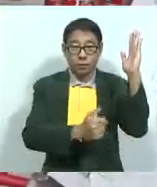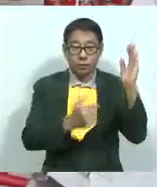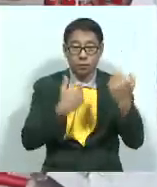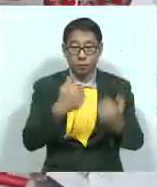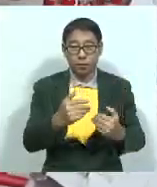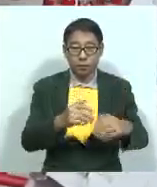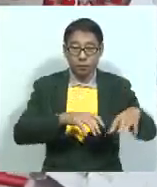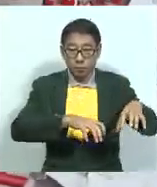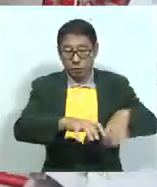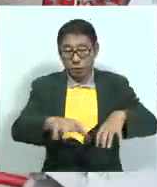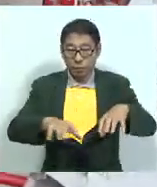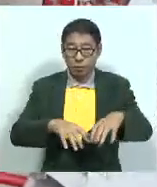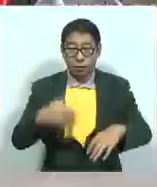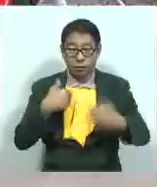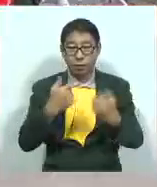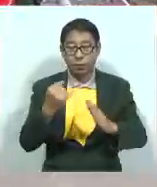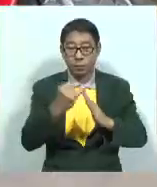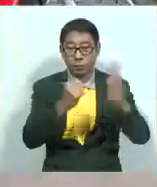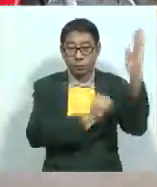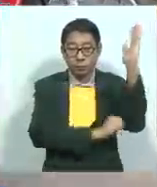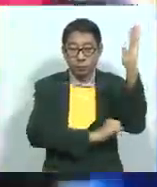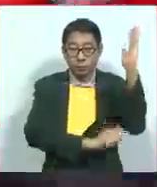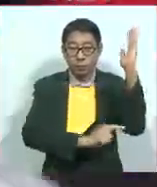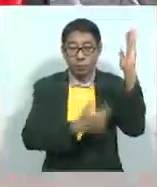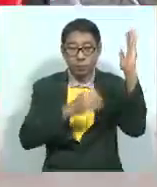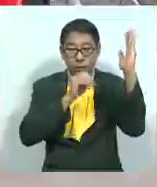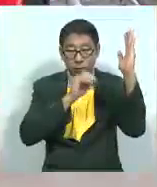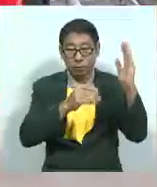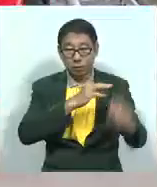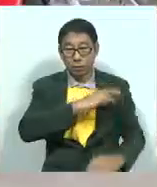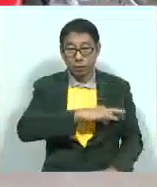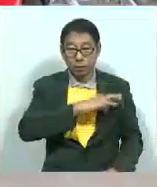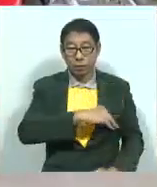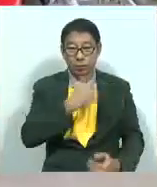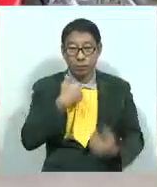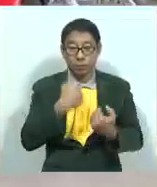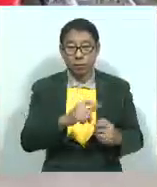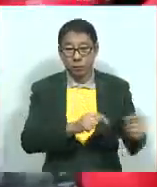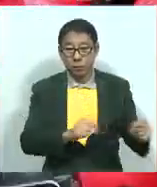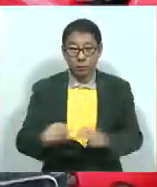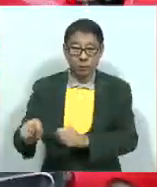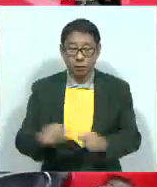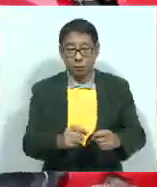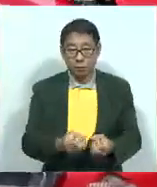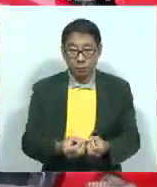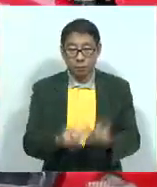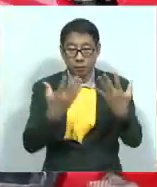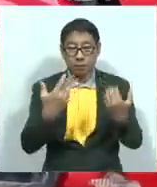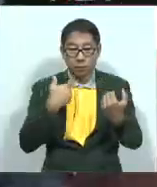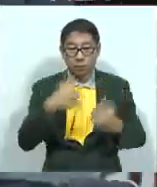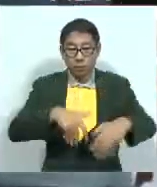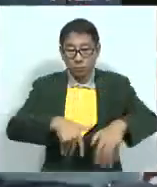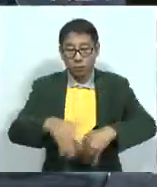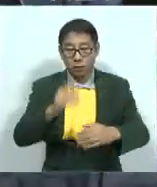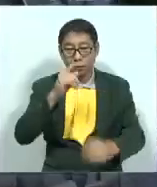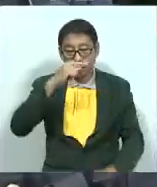คลื่อนไหวในพื้นที่ตำบลท่าสาบอำเภอเมืองยะลาสั่งการให้สมาชิกแนวร่วมในพื้นที่เตรียมก่อเหตุเขตย่านชุมช